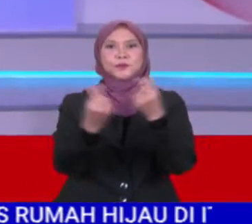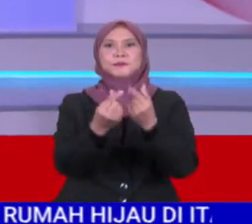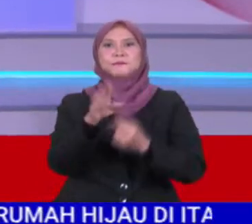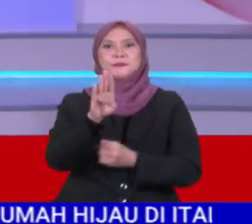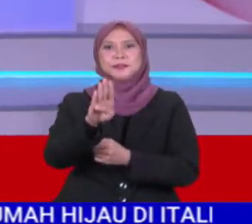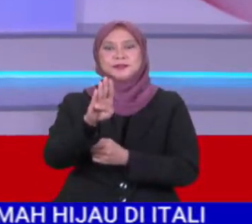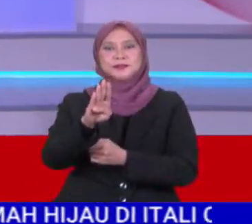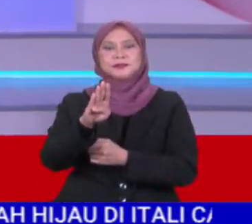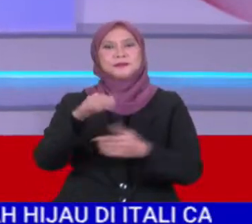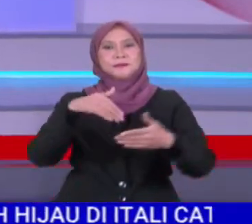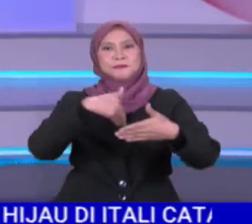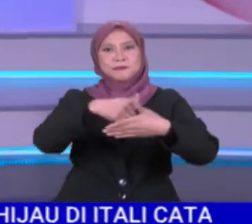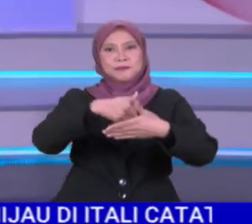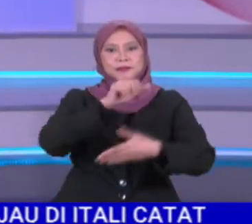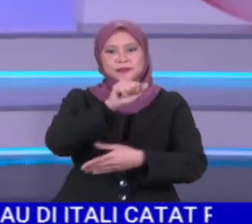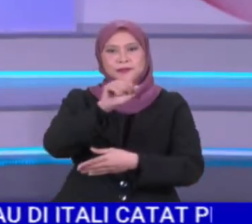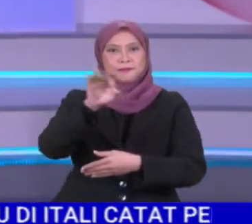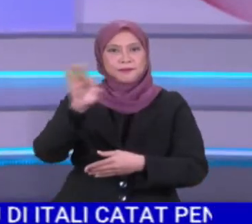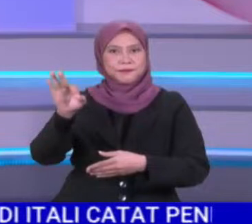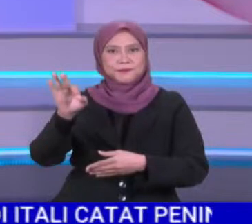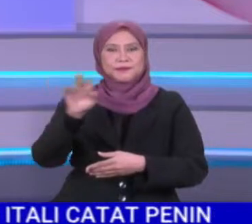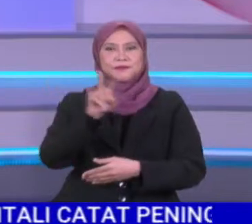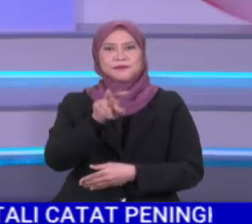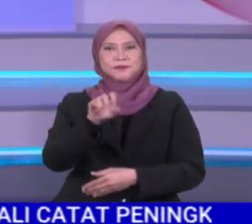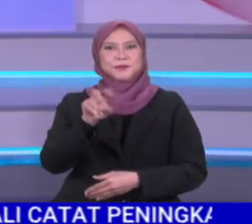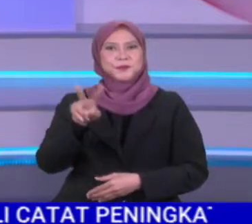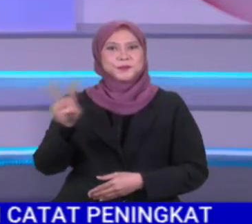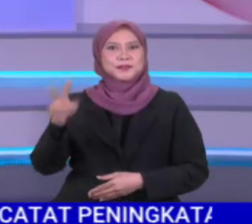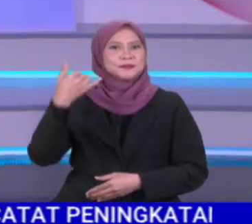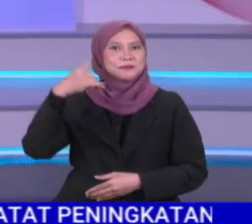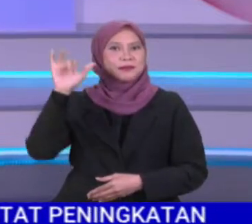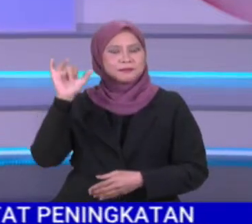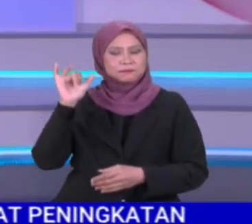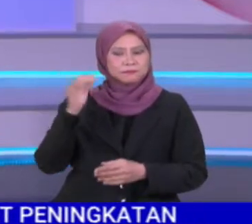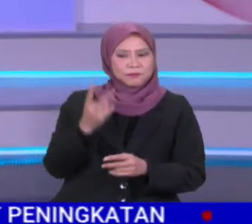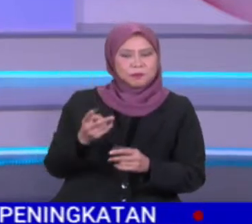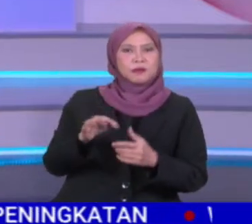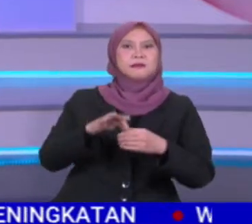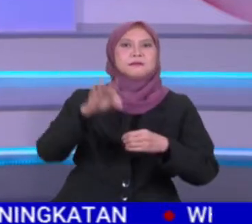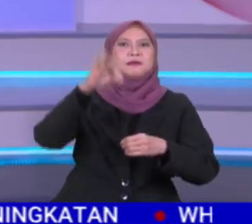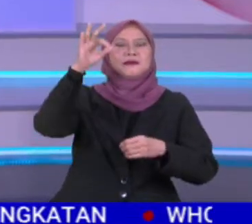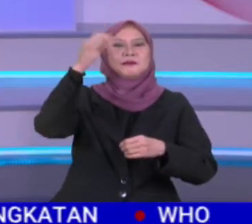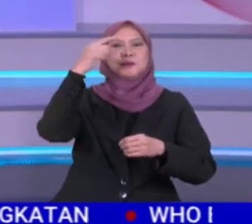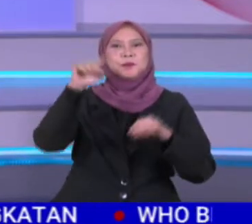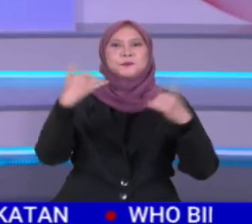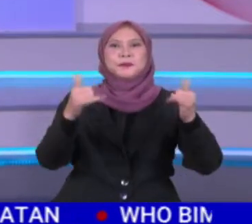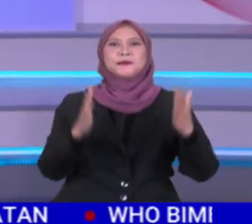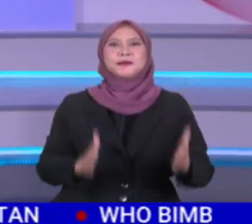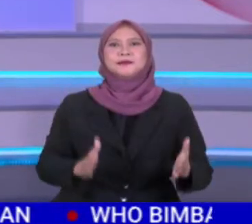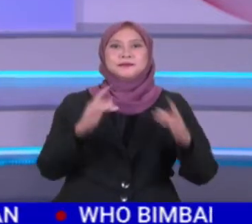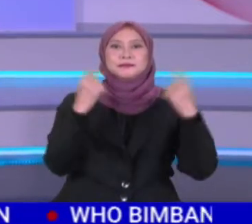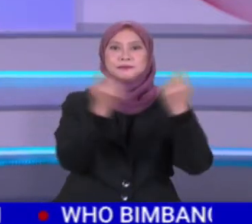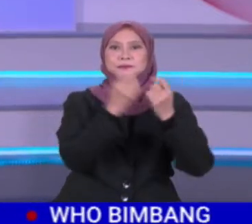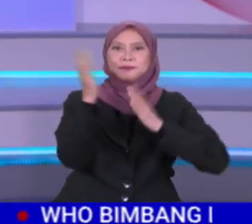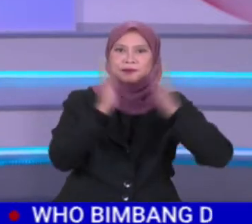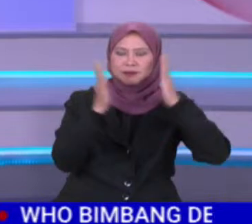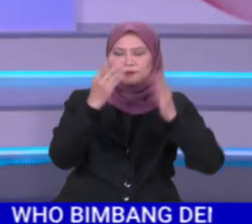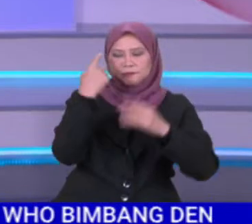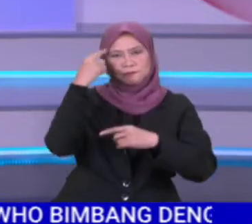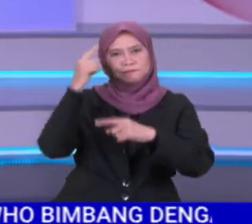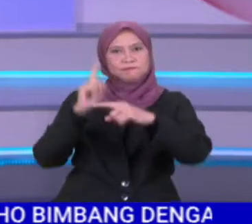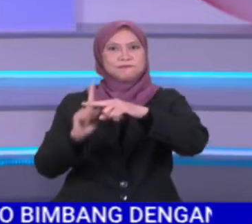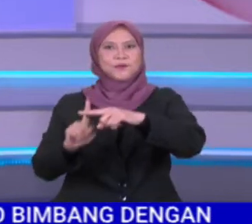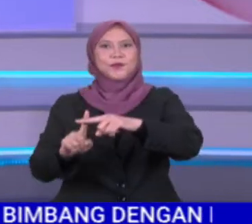Piala Persekutuan Bola Sepak Asia EFF 2022 semalam bakal menjadi suntikan semangat buat pemain Harimau Malaya meneruskan rentak